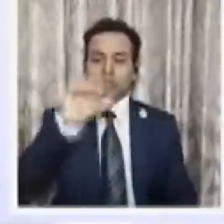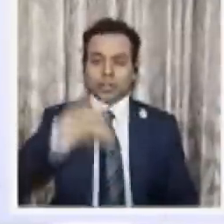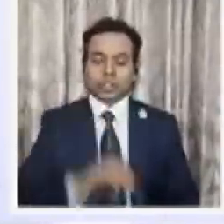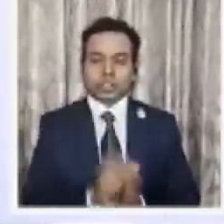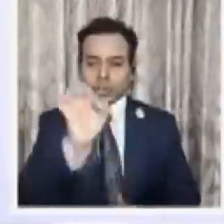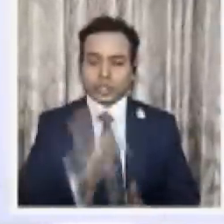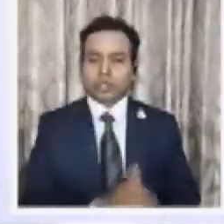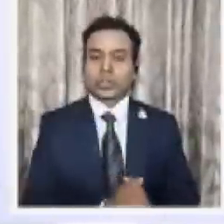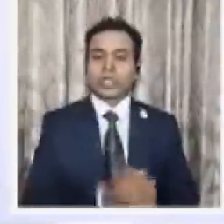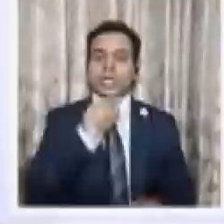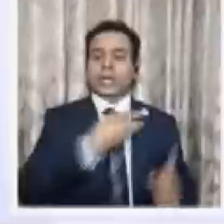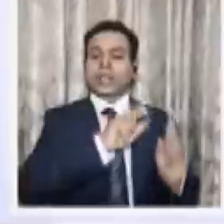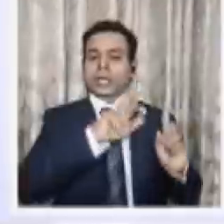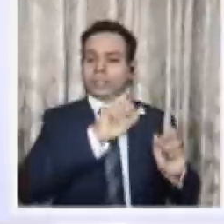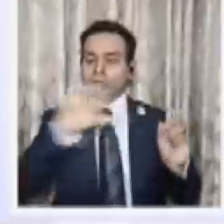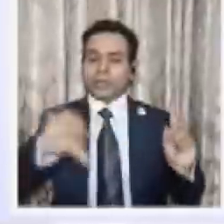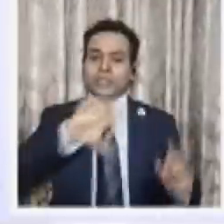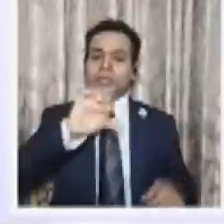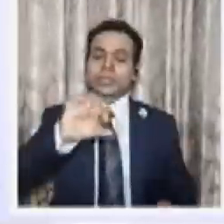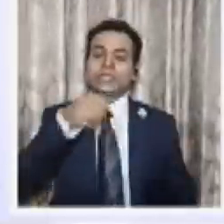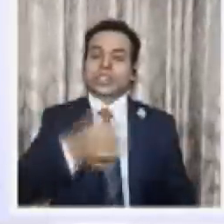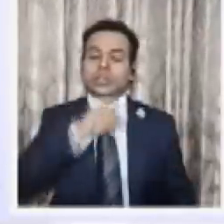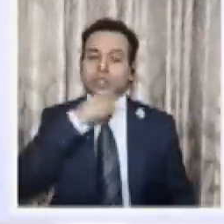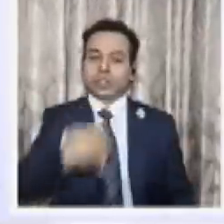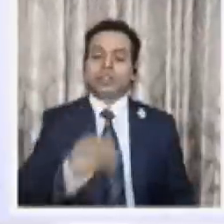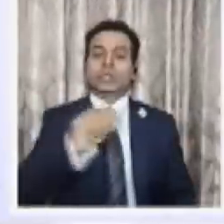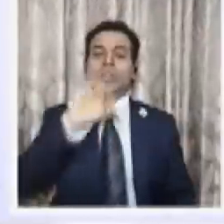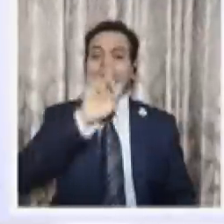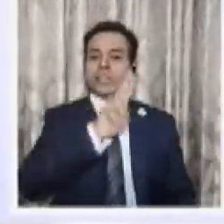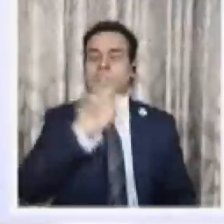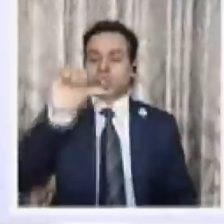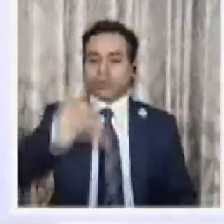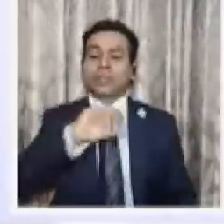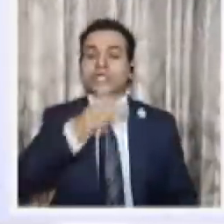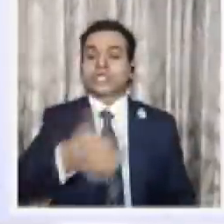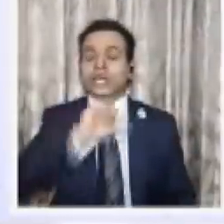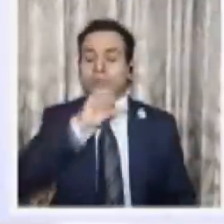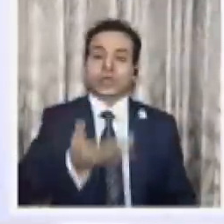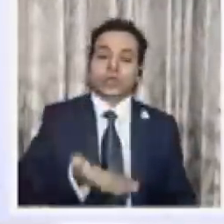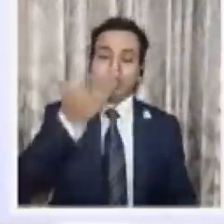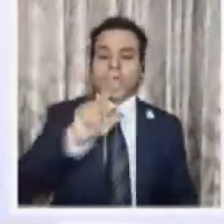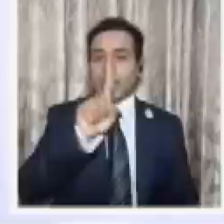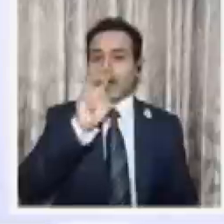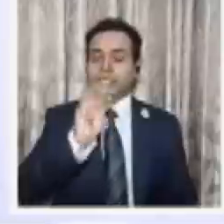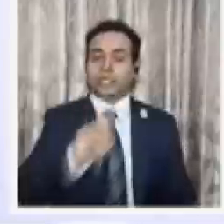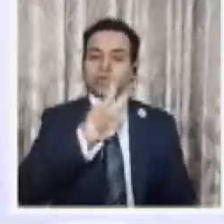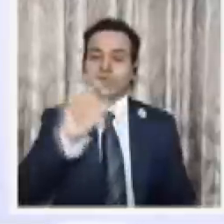41 থেকে 50 বছরের 387 জন 14.29%, 51 থেকে 60 বছর